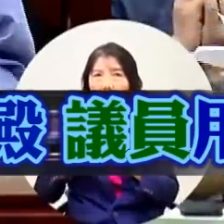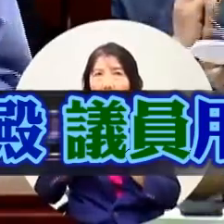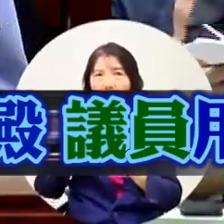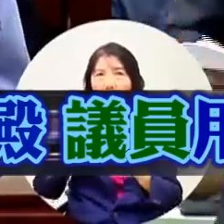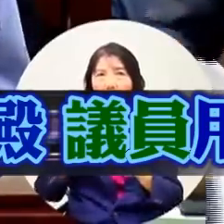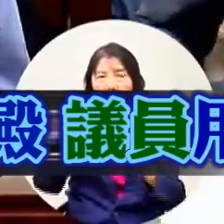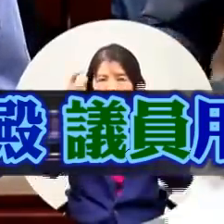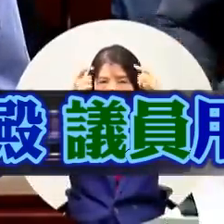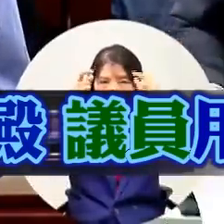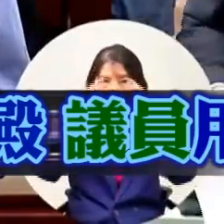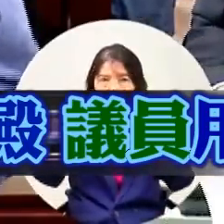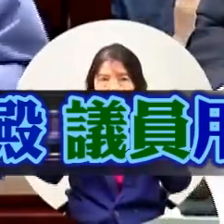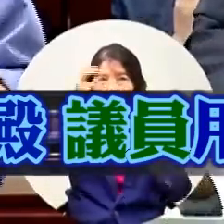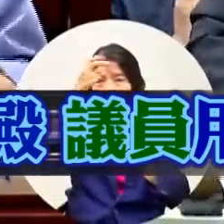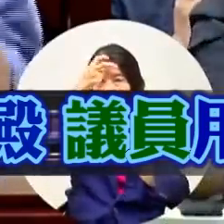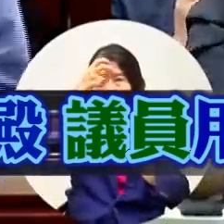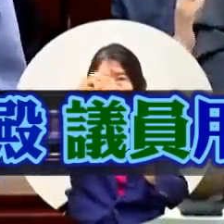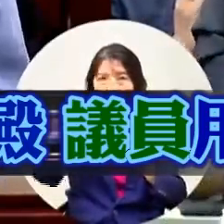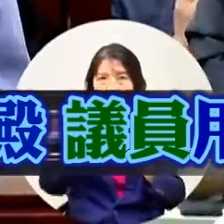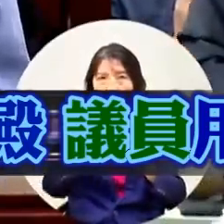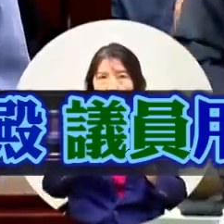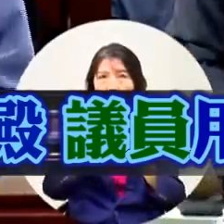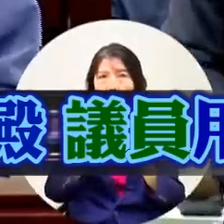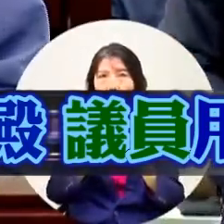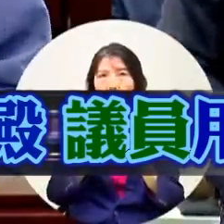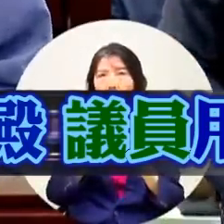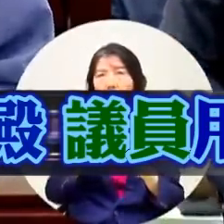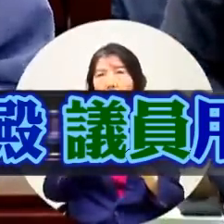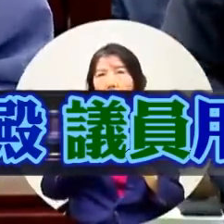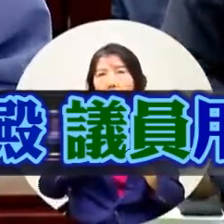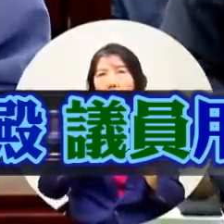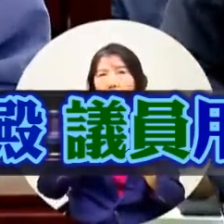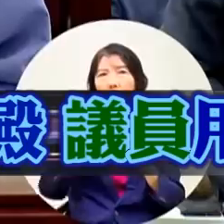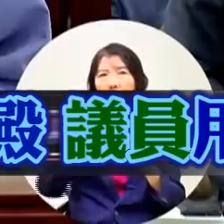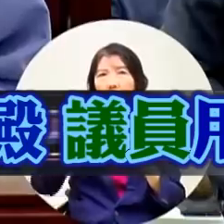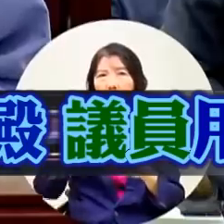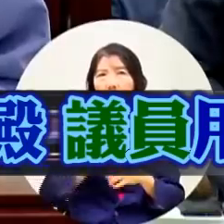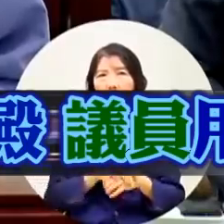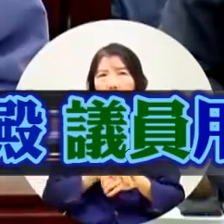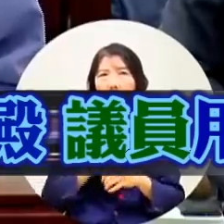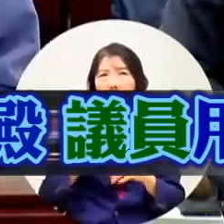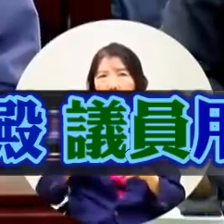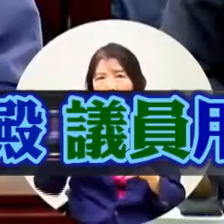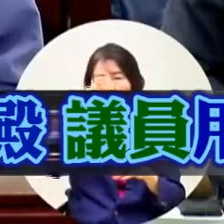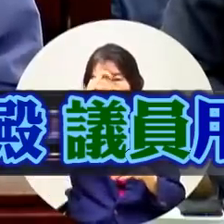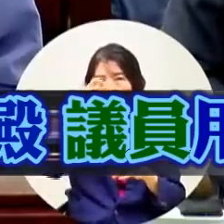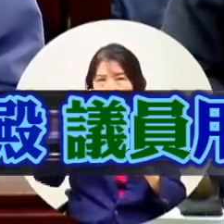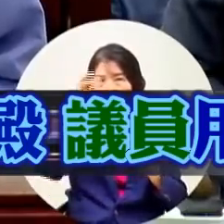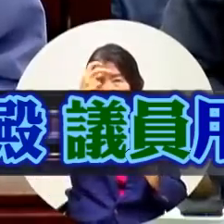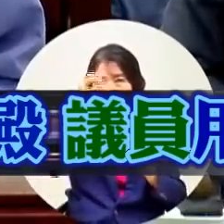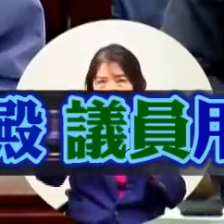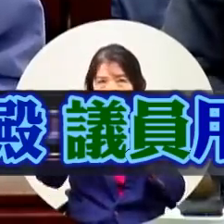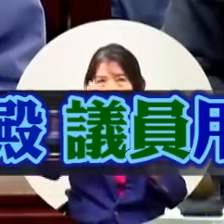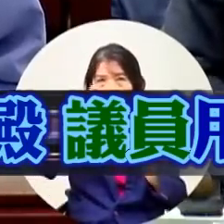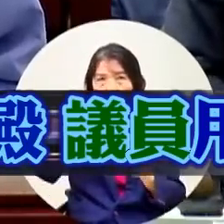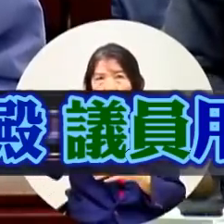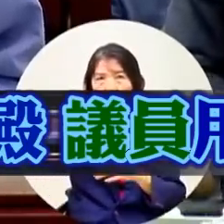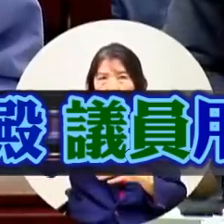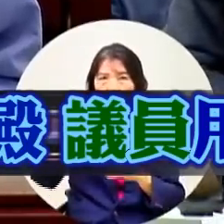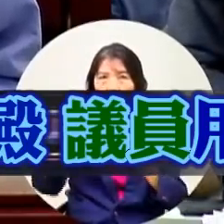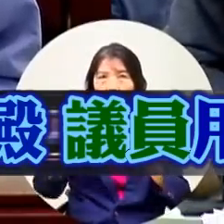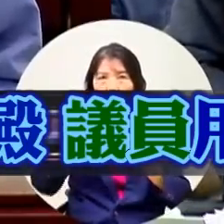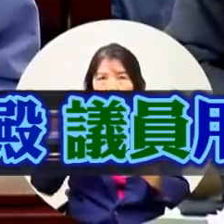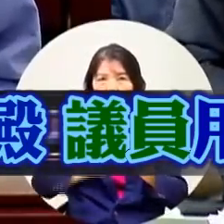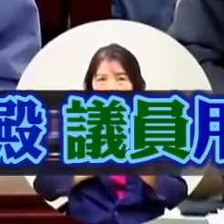这个高雄市的警察局所呈现出来是不及格的。那我在这里要求我们警察局局长，从一定